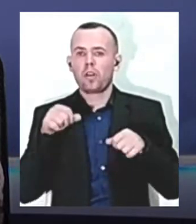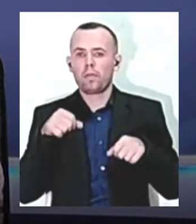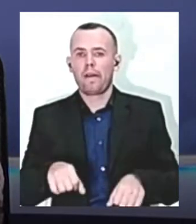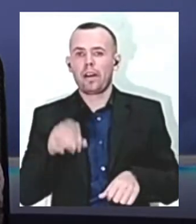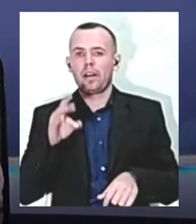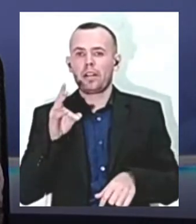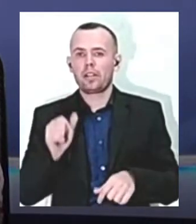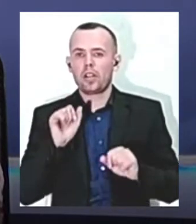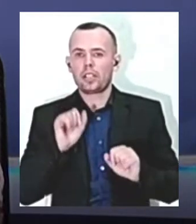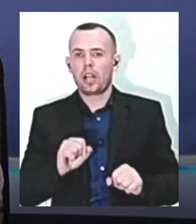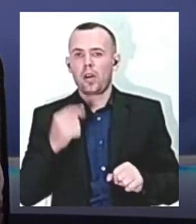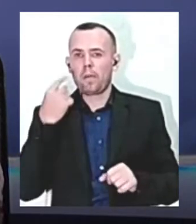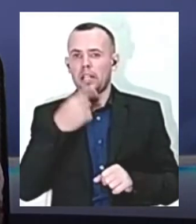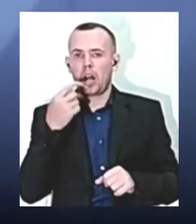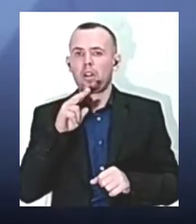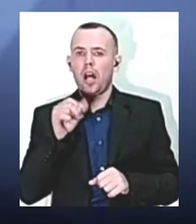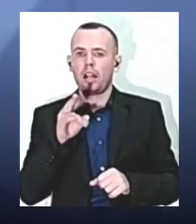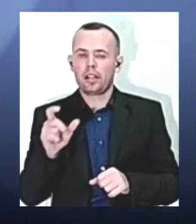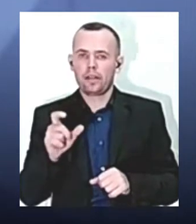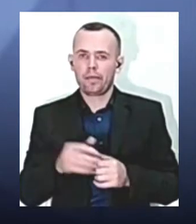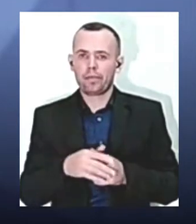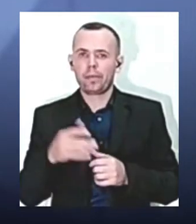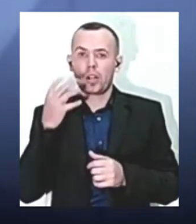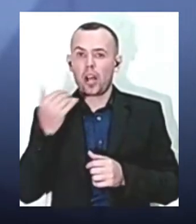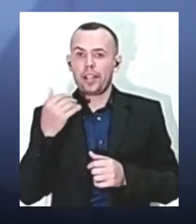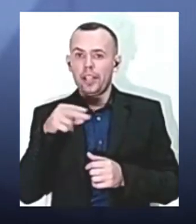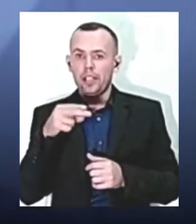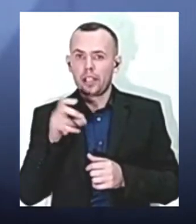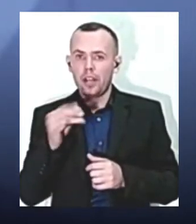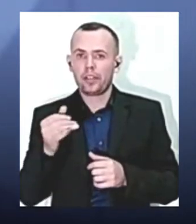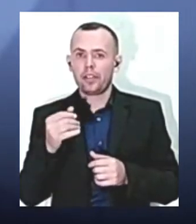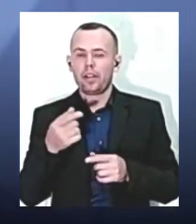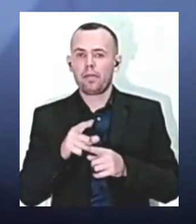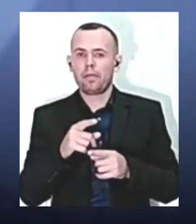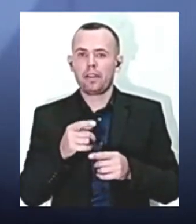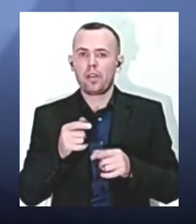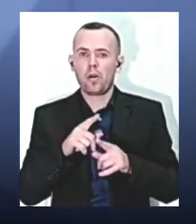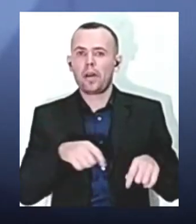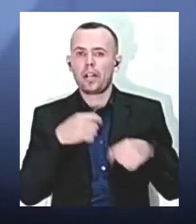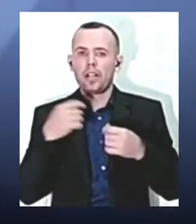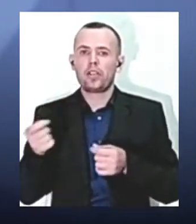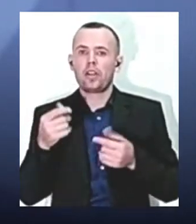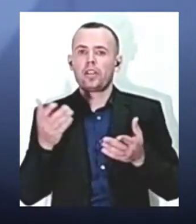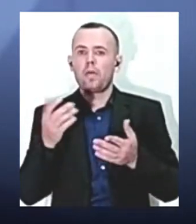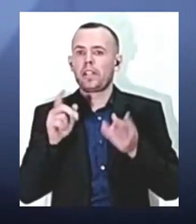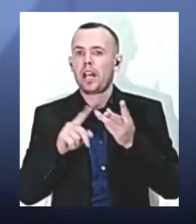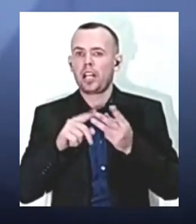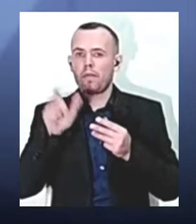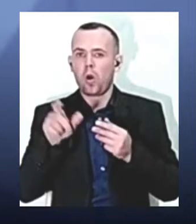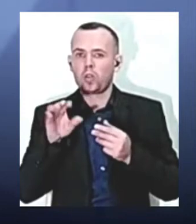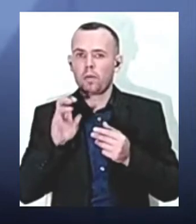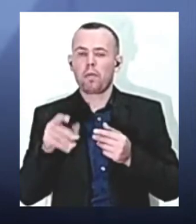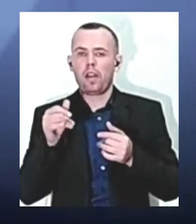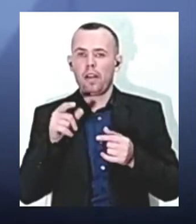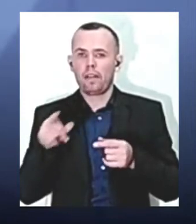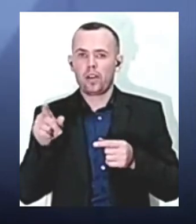персональних даних. Коли їхні дані без їхнього дозволу передаються якимось третім особам і вони ними зловживають. Це може